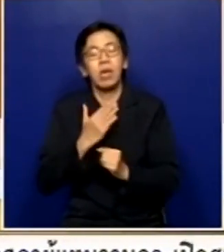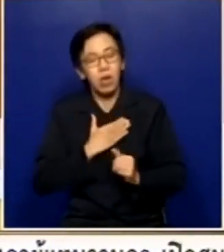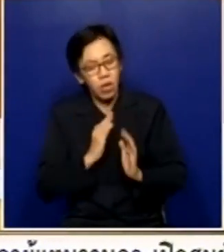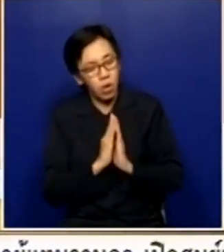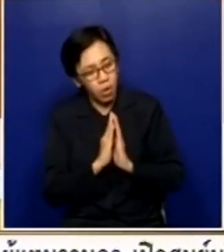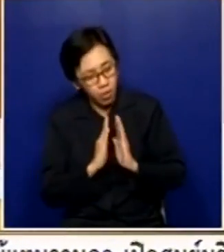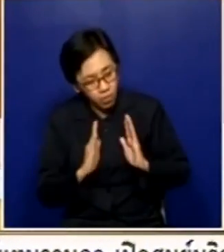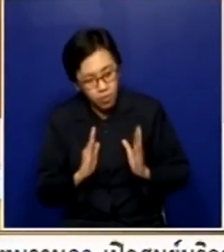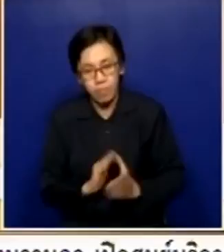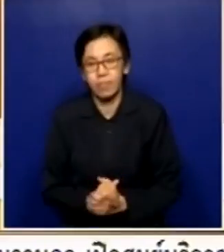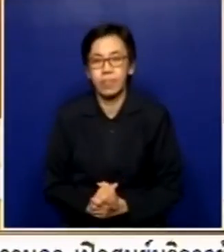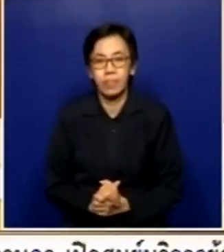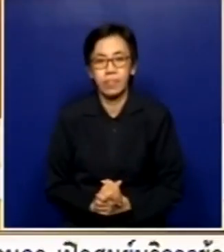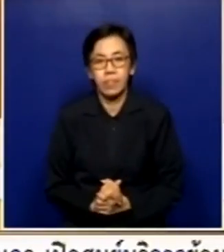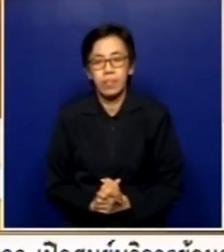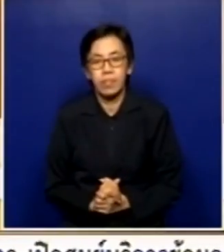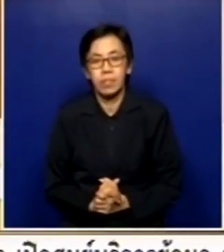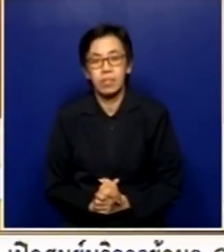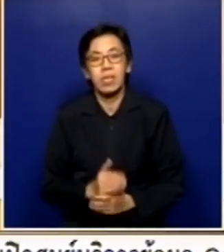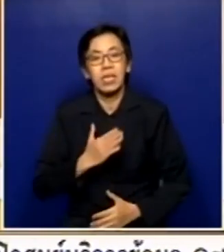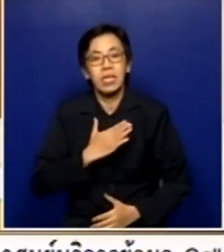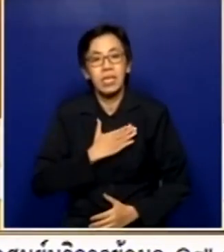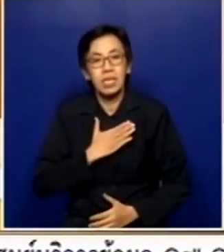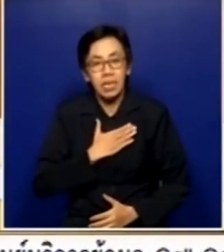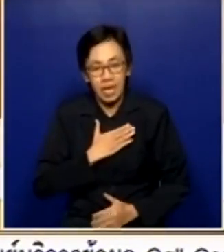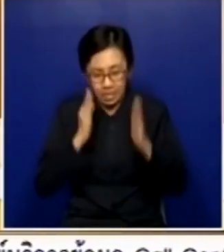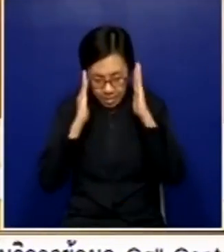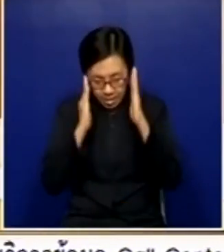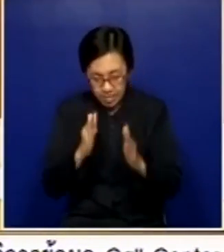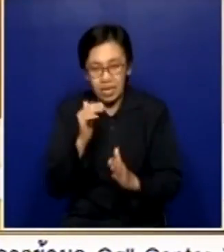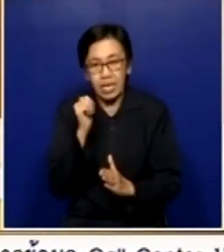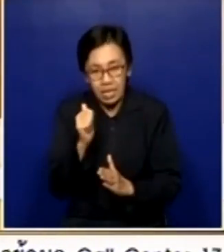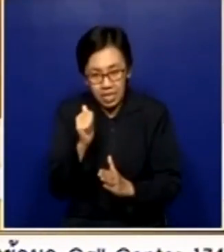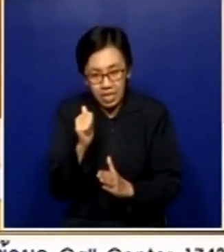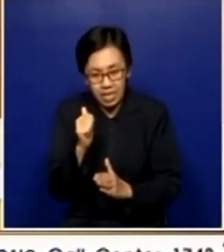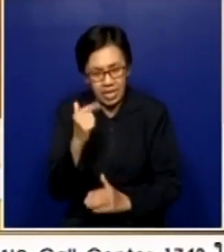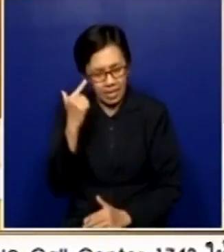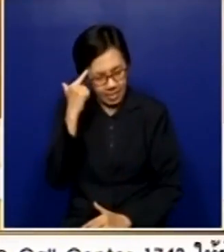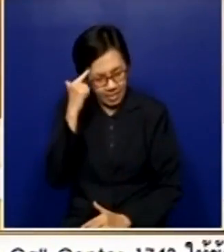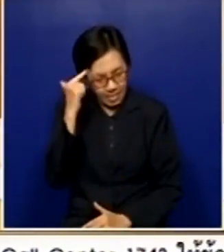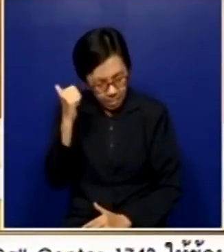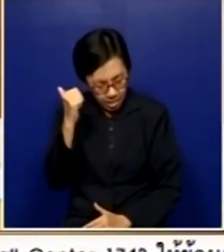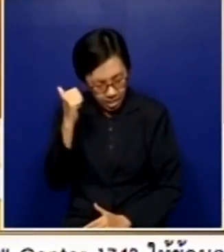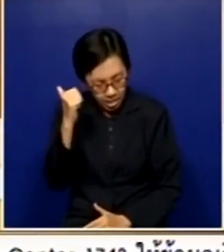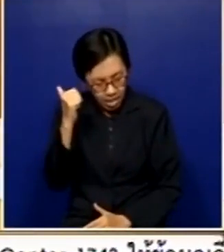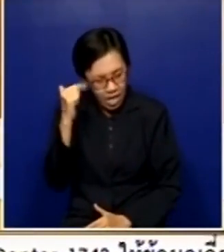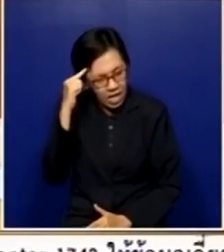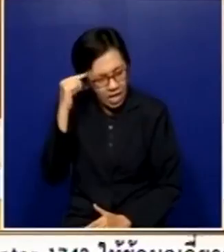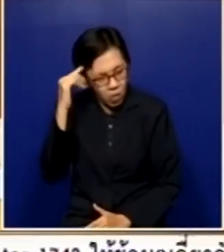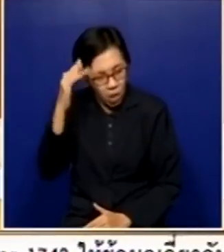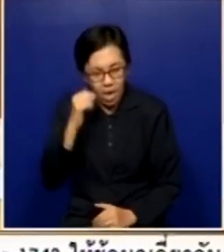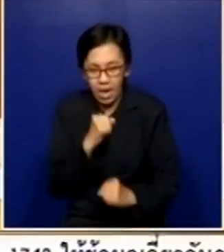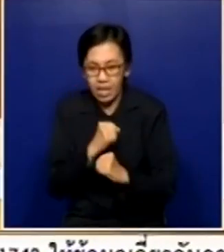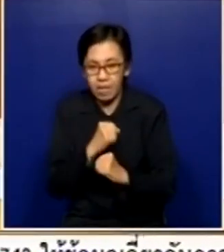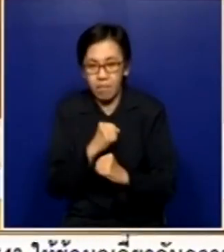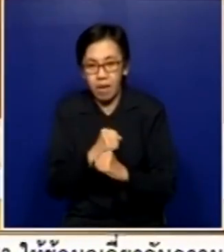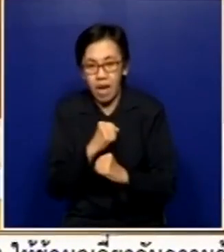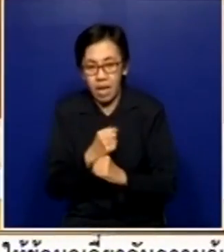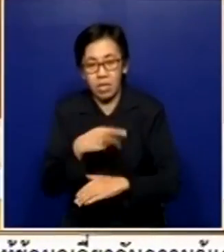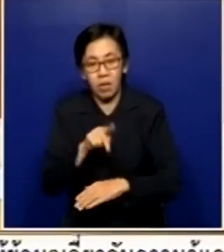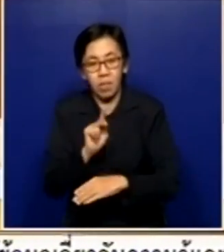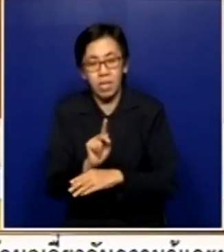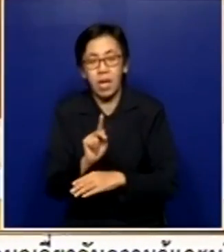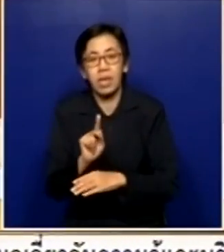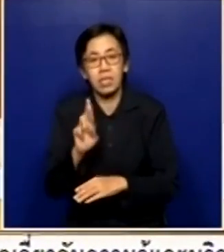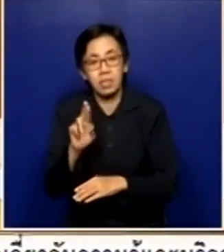ว่าความตั้งใจดีความปรารถนาดีและการทำหน้าที่อย่างสง่าน้ำของท่านประธานสภา